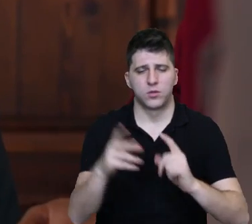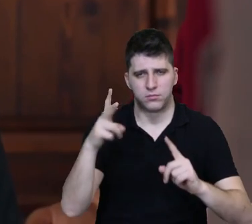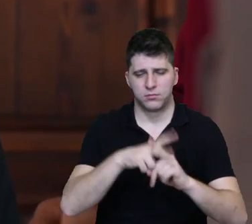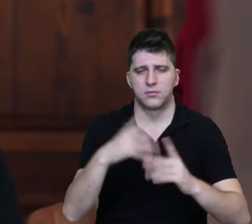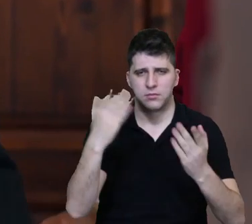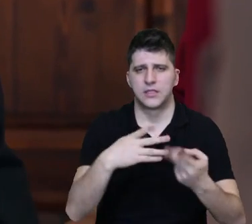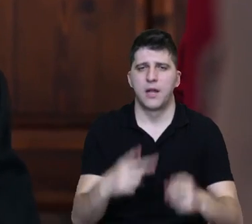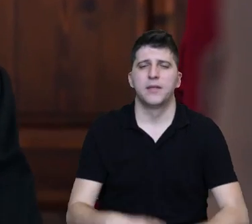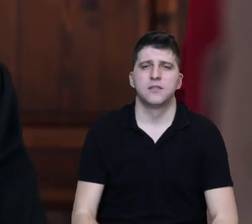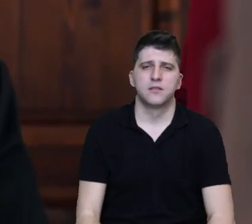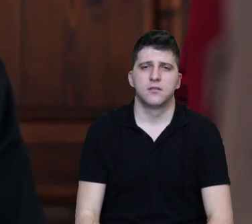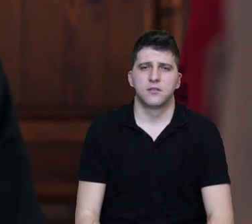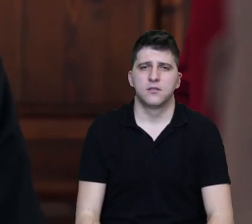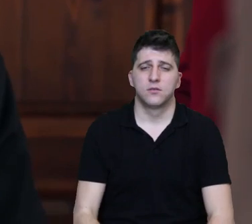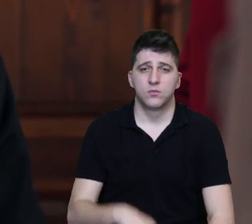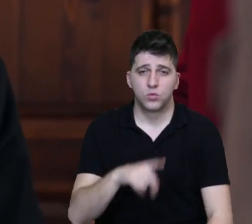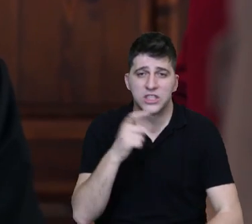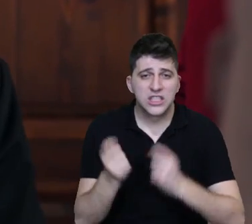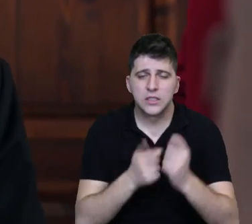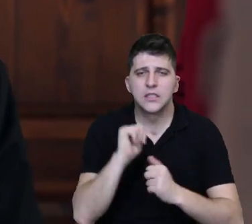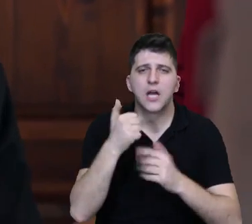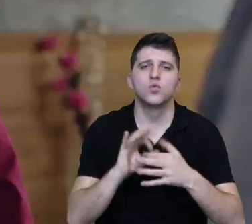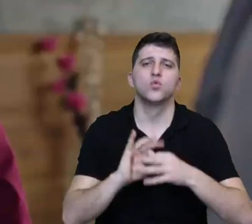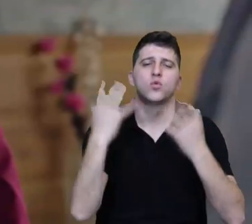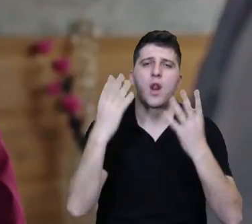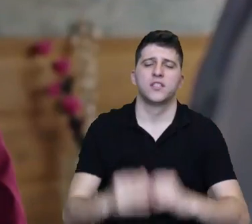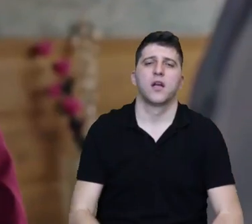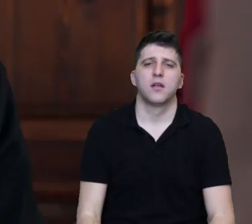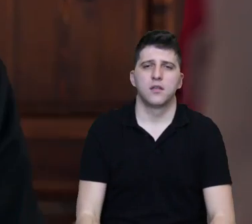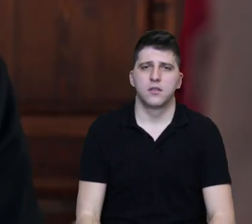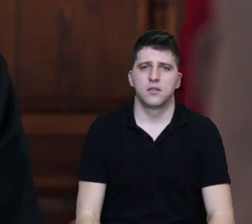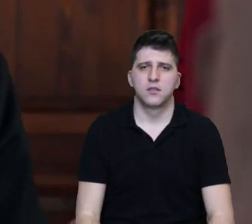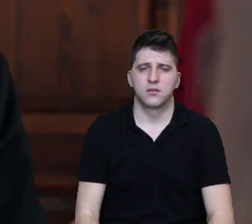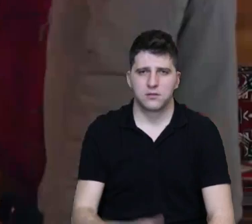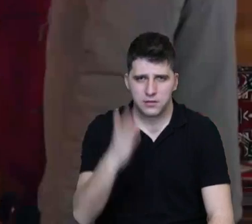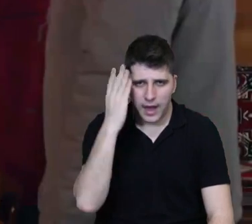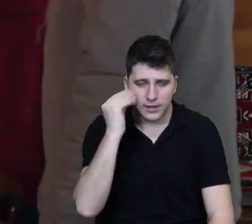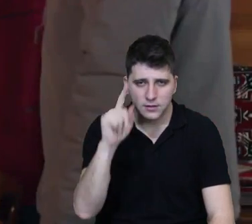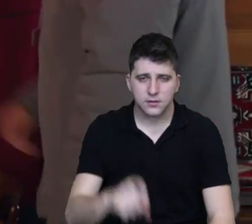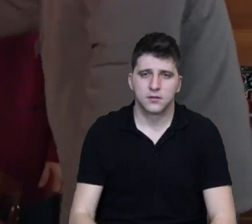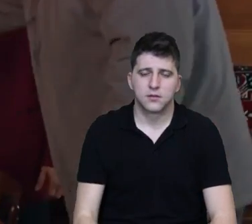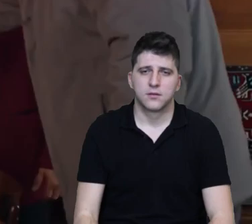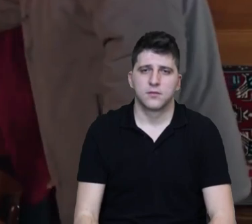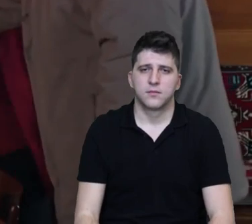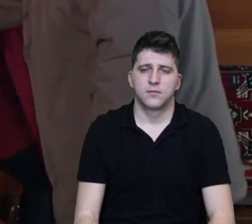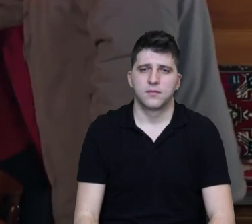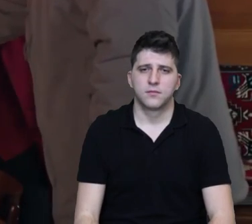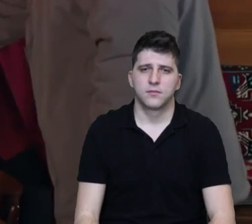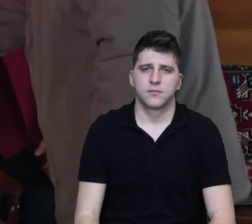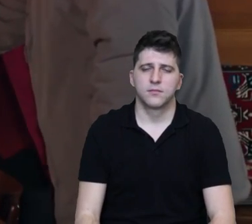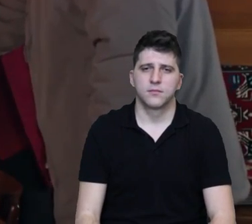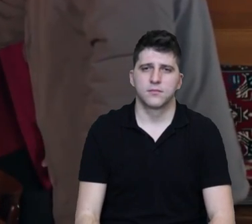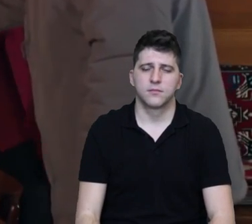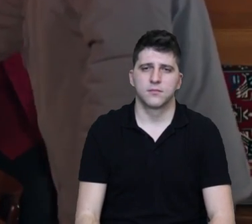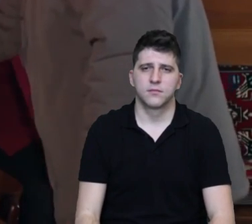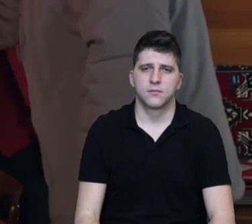ediyoruz. Bu iş yarın çözülecek. Çitex. El el üstüne yaptılar.